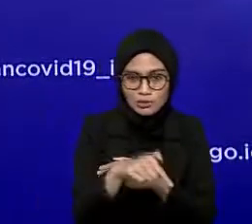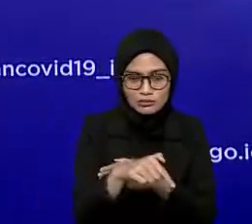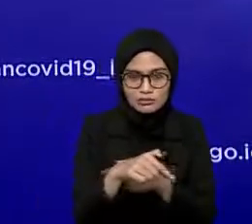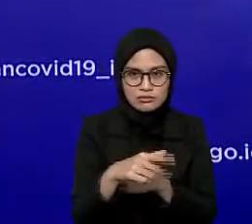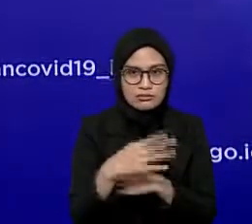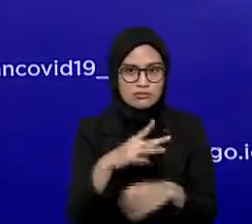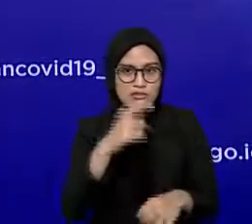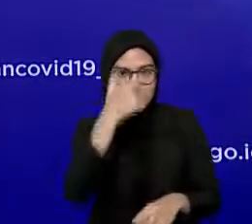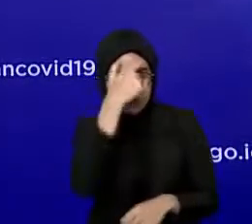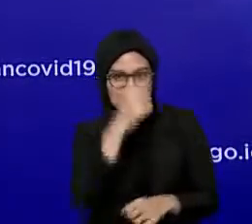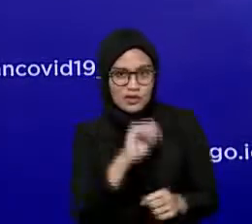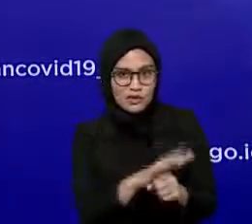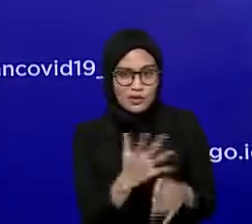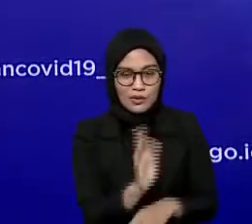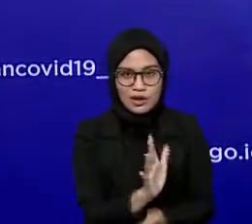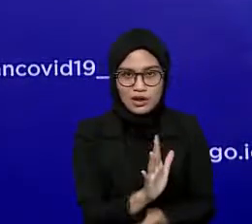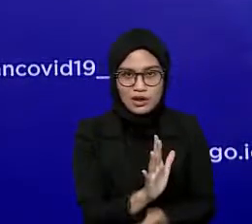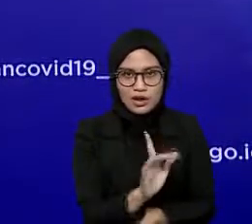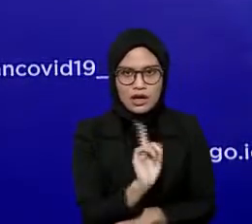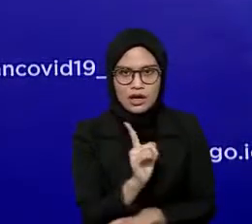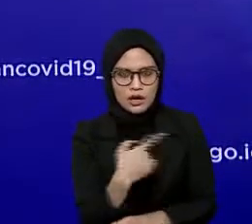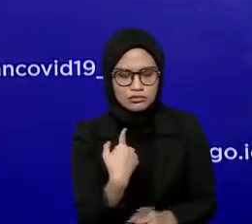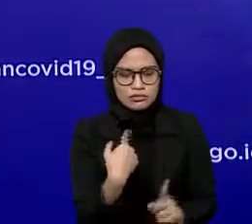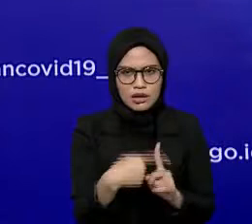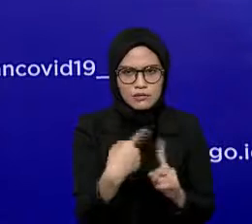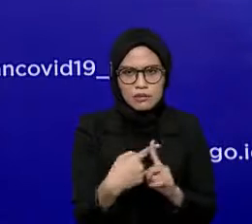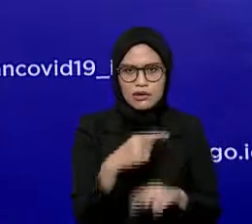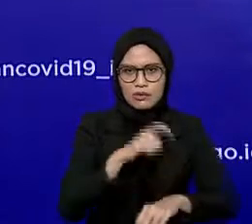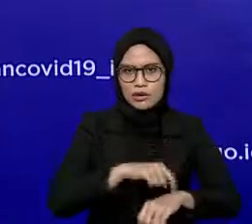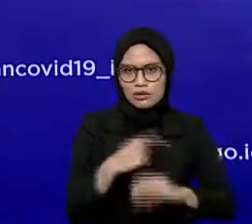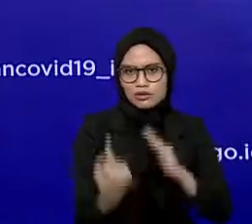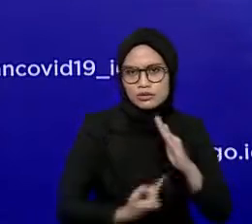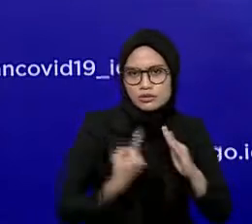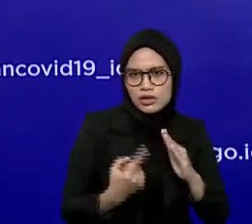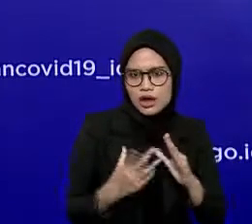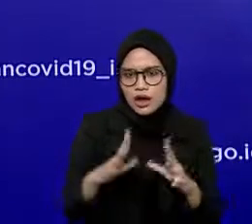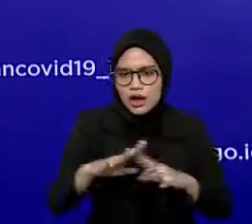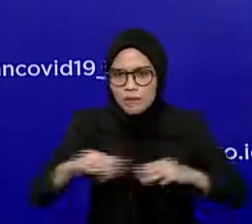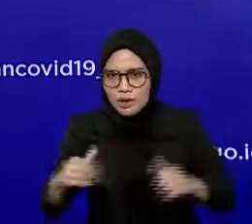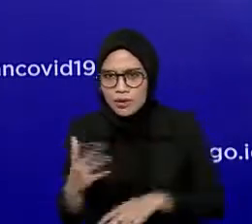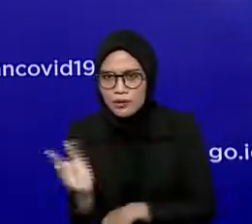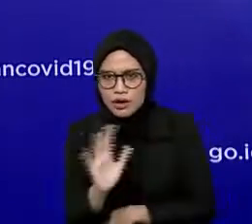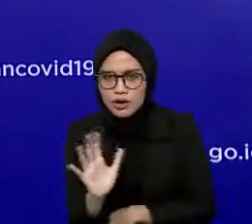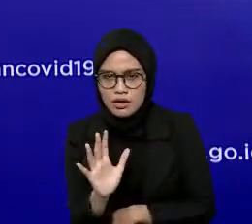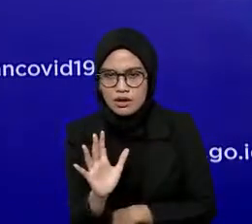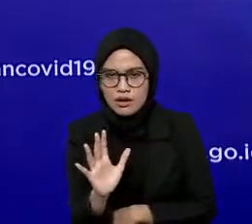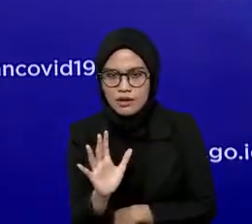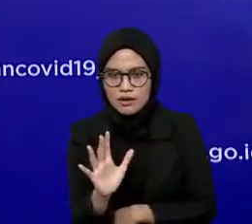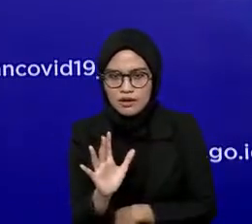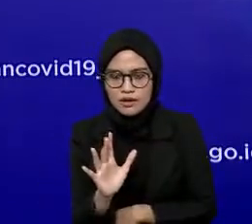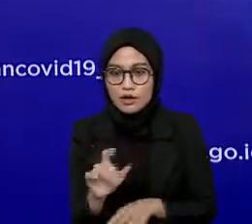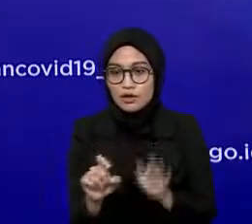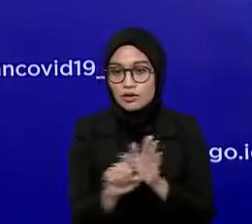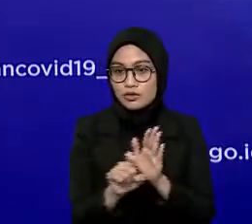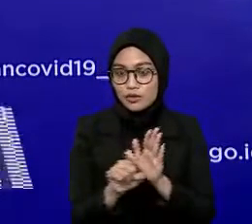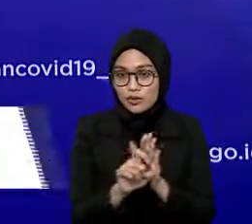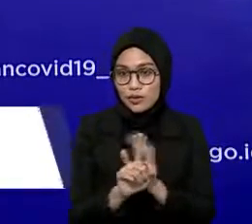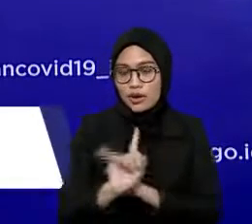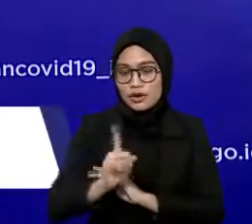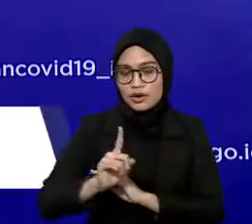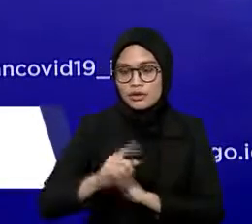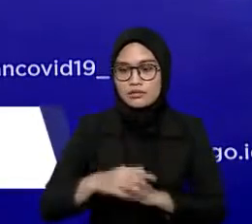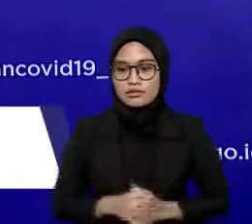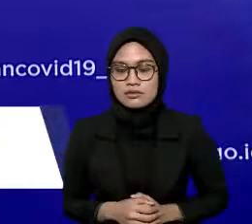dipersingkat dengan ditambah dengan upaya entry dan exit test. Sebagai contoh adalah publikasi